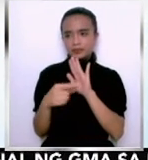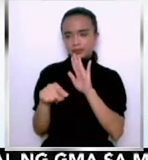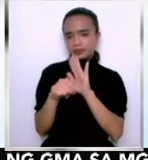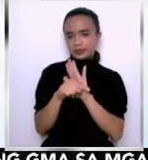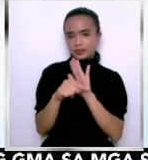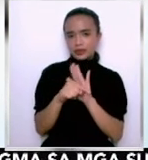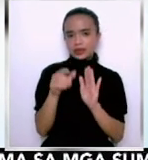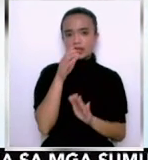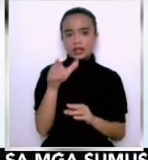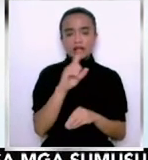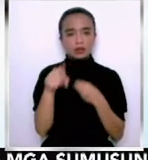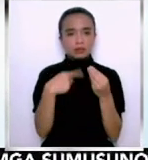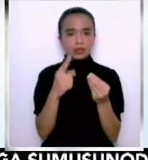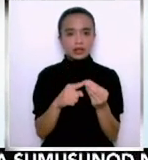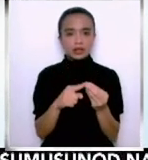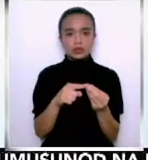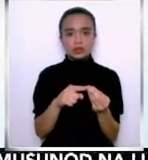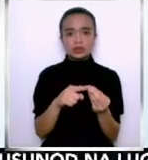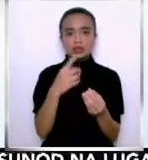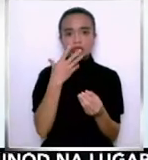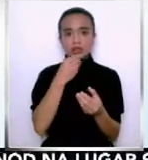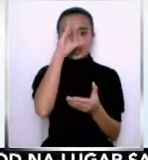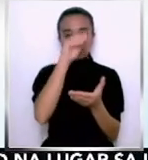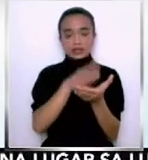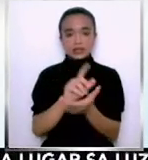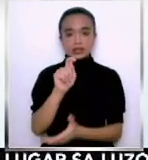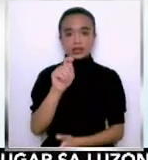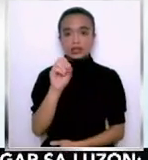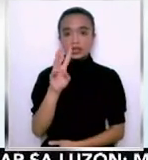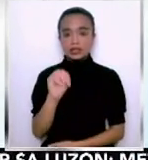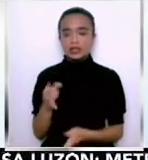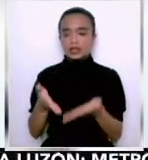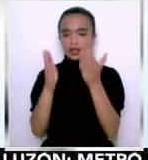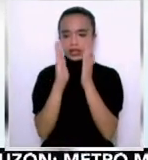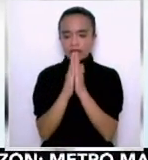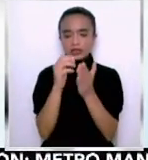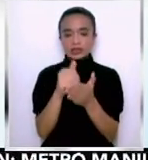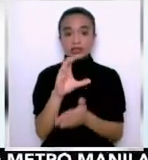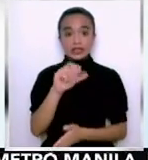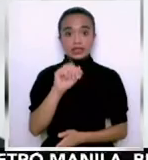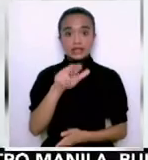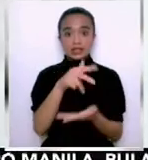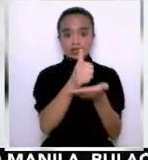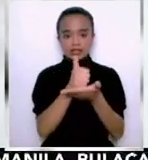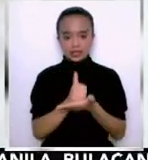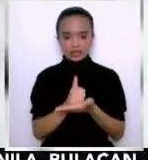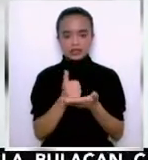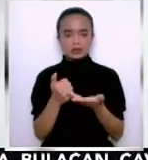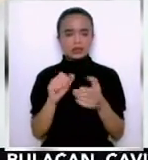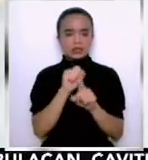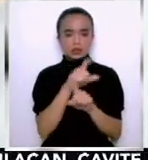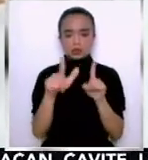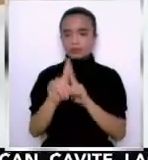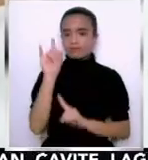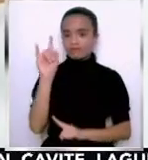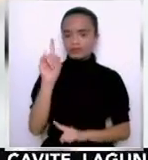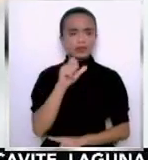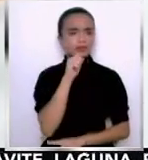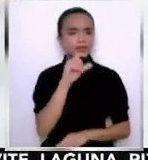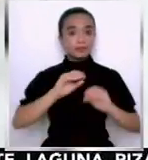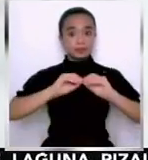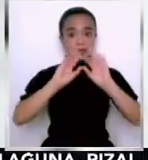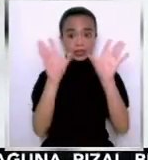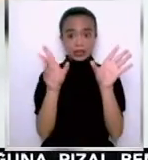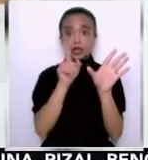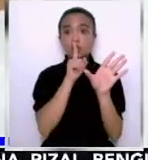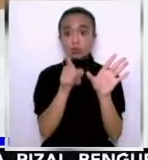tungkol sa mister na si Tom Rodriguez at paghingi raw ng tulong ni Carla sa social media. Hindi pa malinaw ang tunay na estado